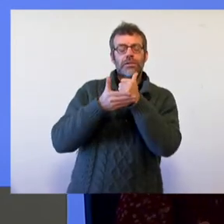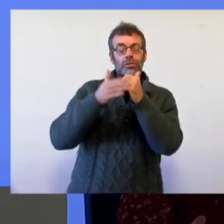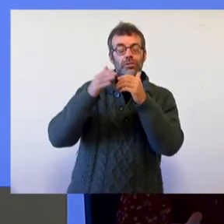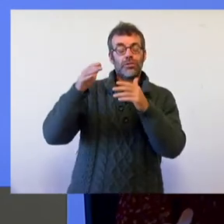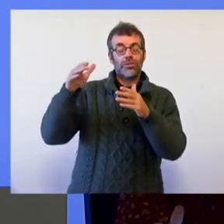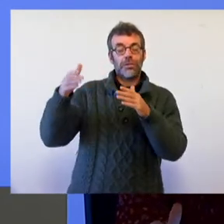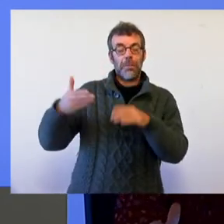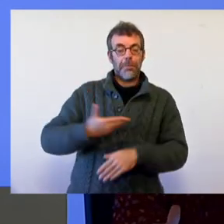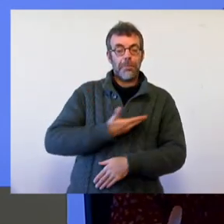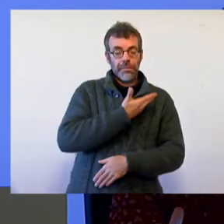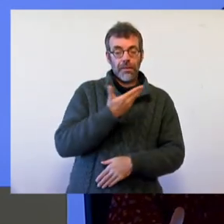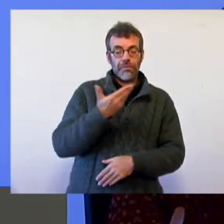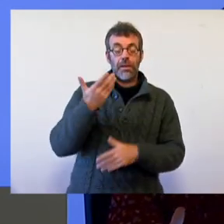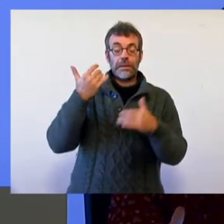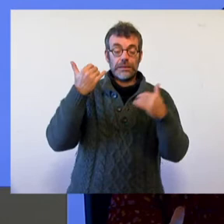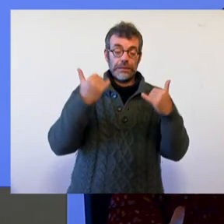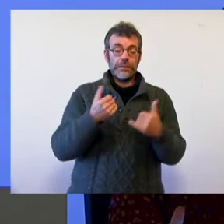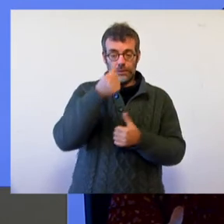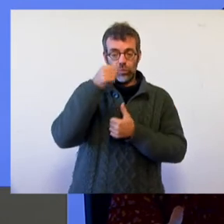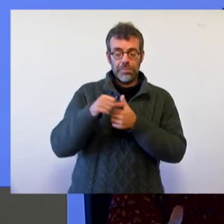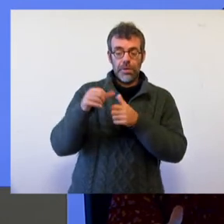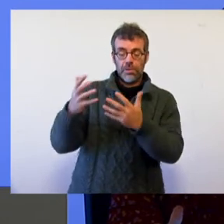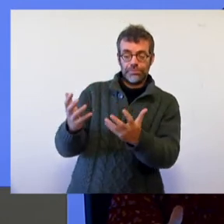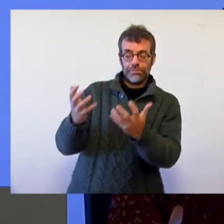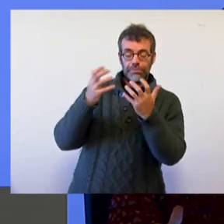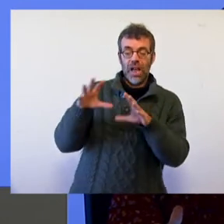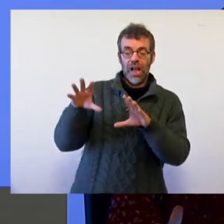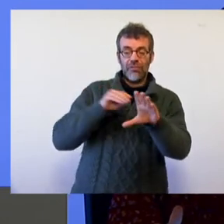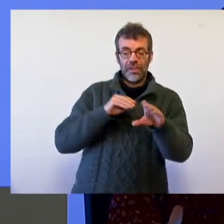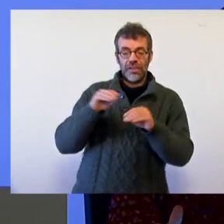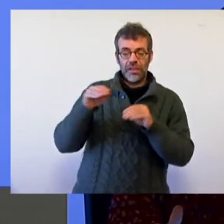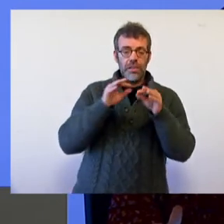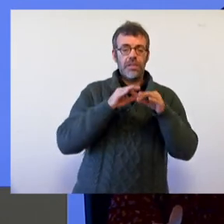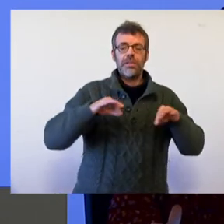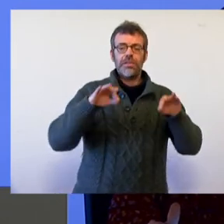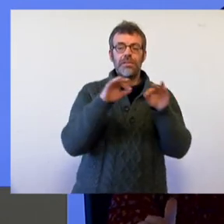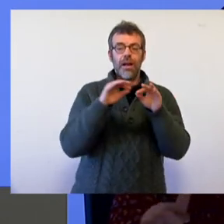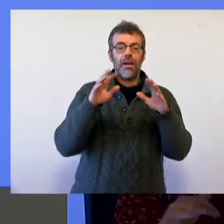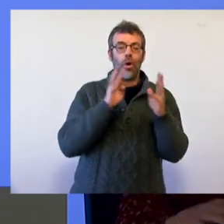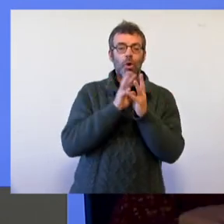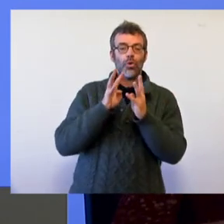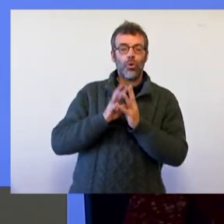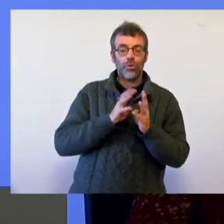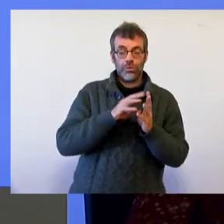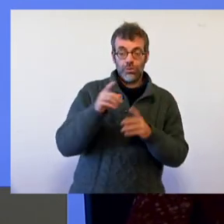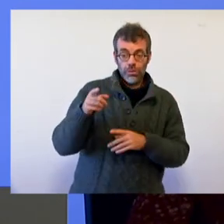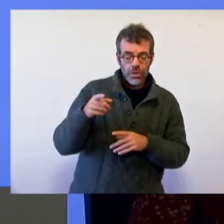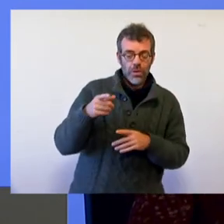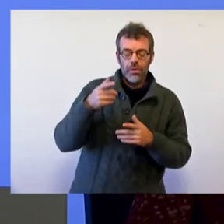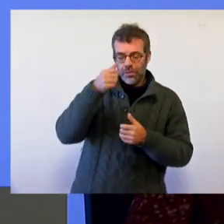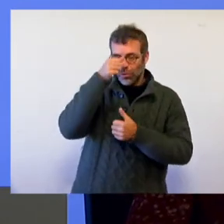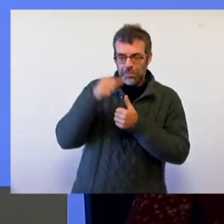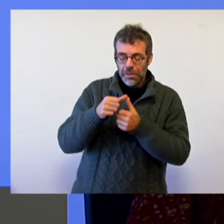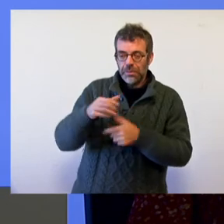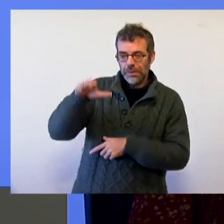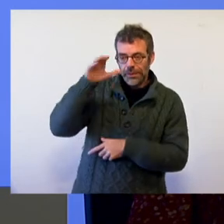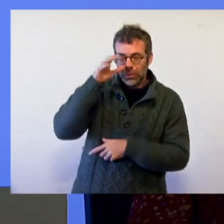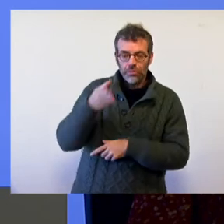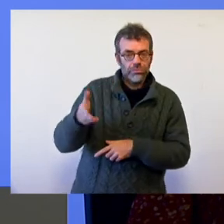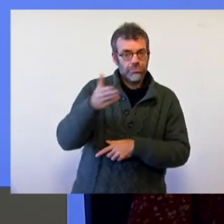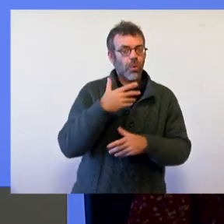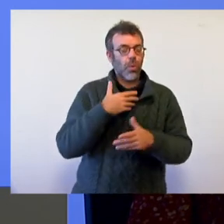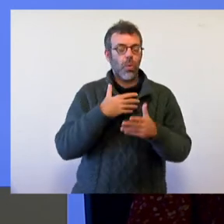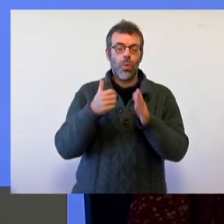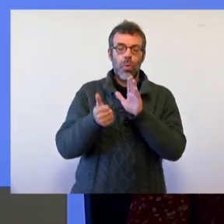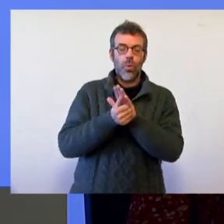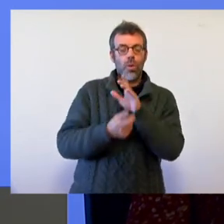des rencontres, avec lesquels on a pu échanger sur leur rapport à la ville, parce qu'elle joue aussi un rôle très important dans la prise en charge